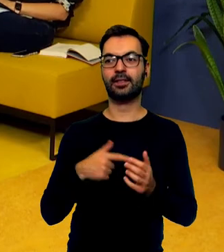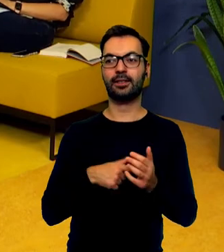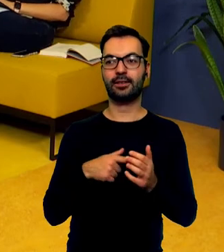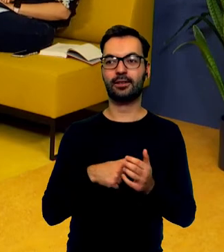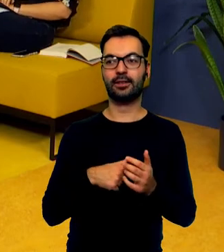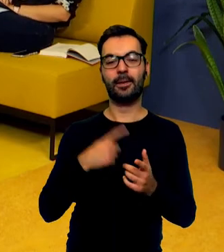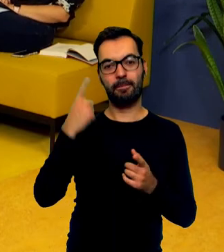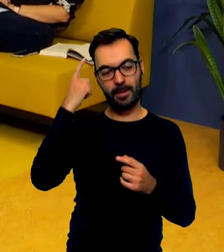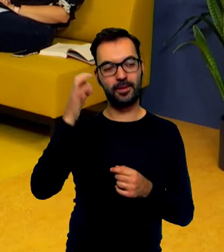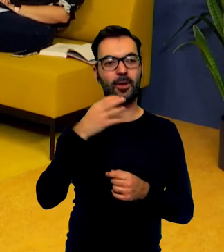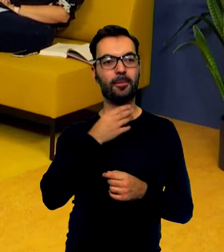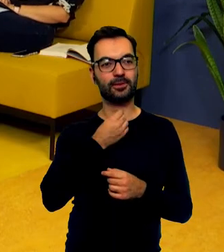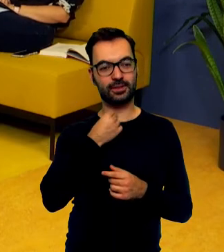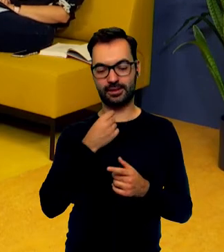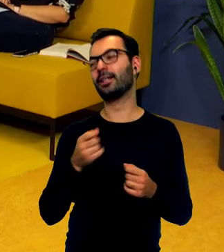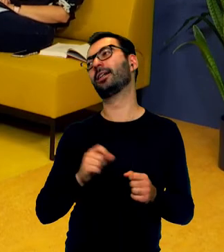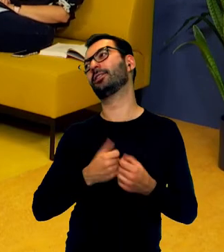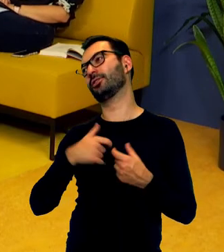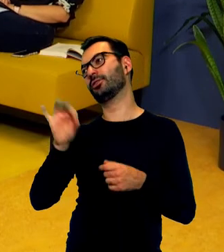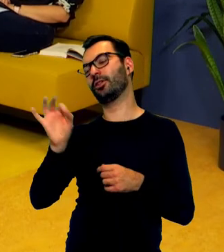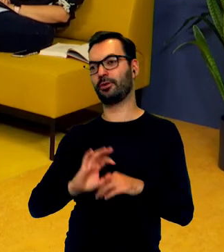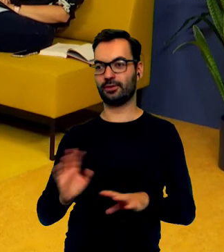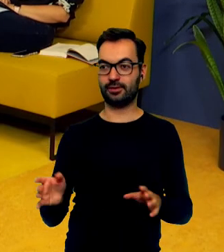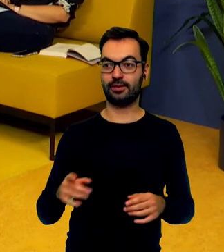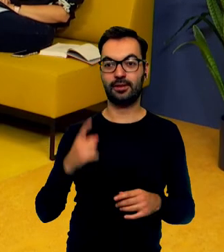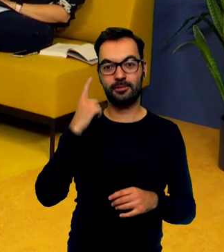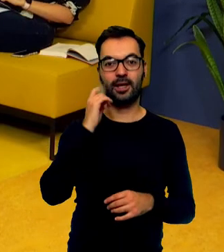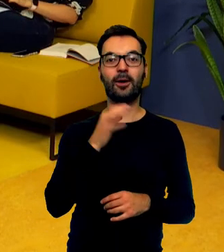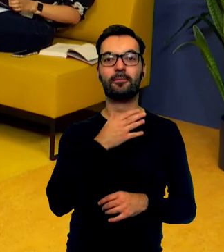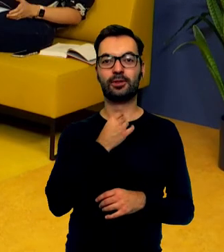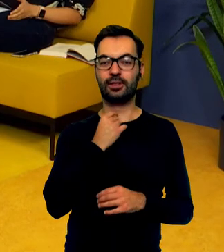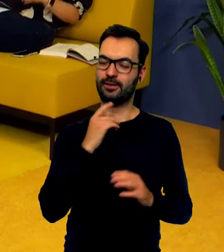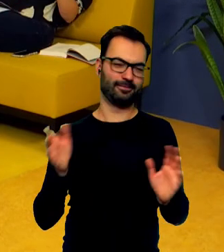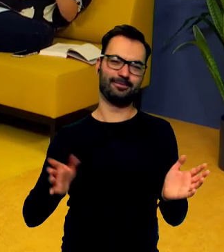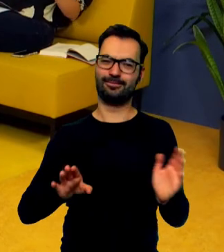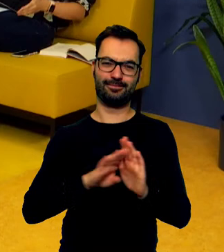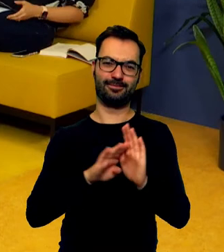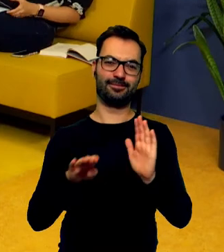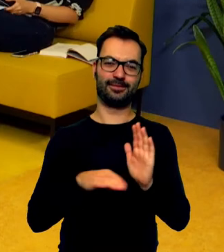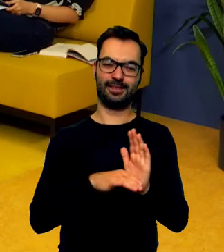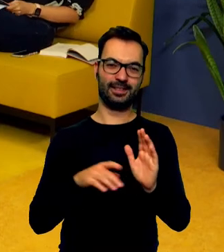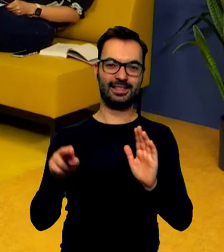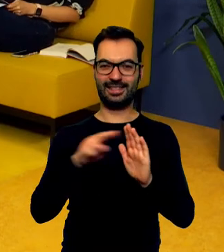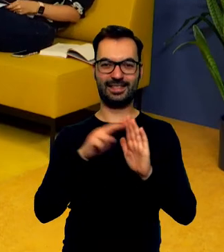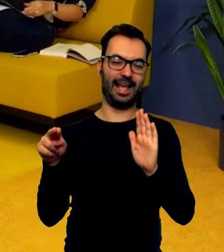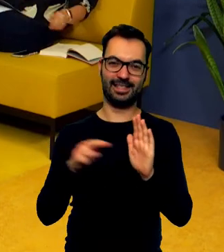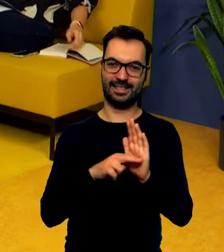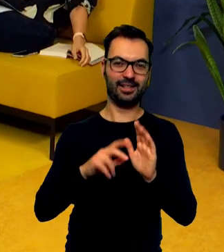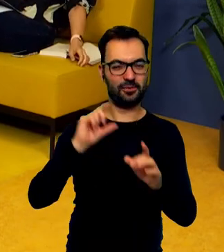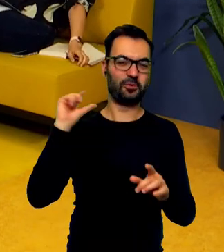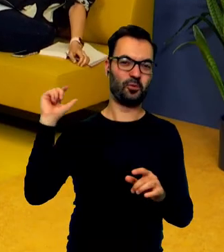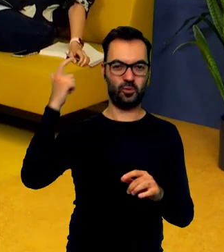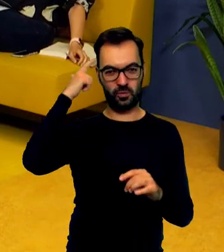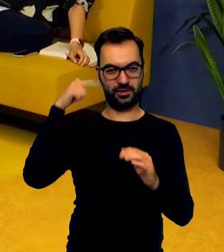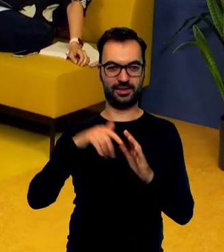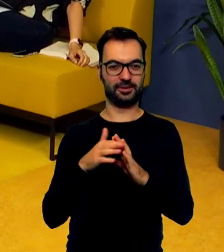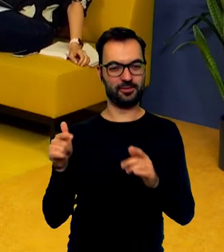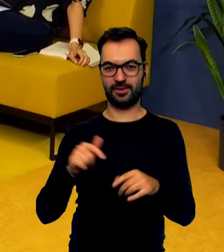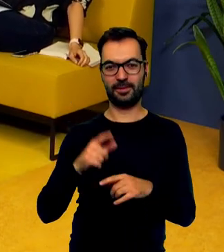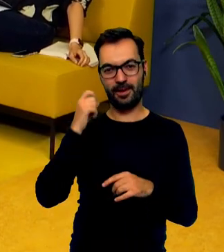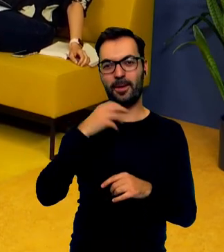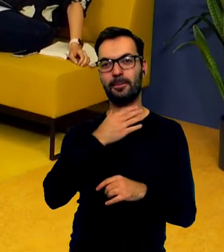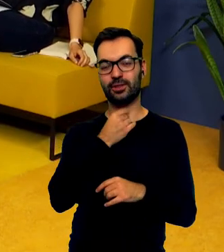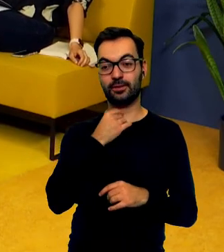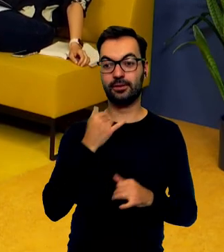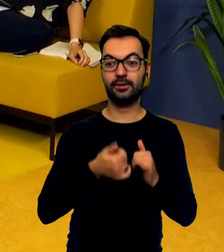apokalipsie i pamiętaj o psie. Nie, no absolutnie, w ogóle pamiętaj o psie, to powinna być jakaś meta reguła, wiesz, taka główna tutaj. I